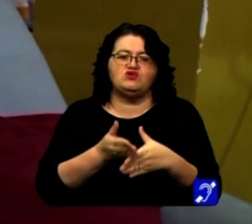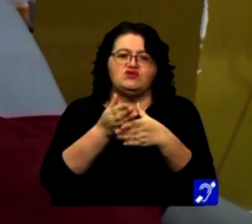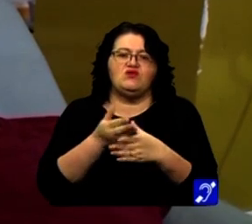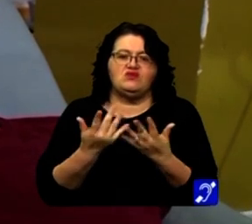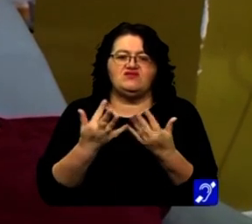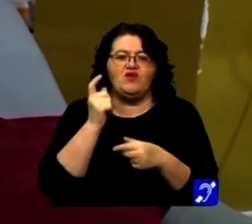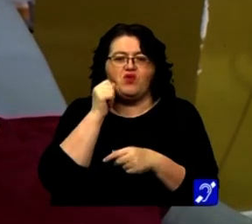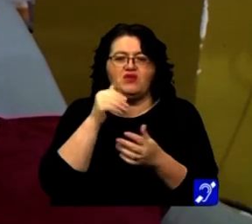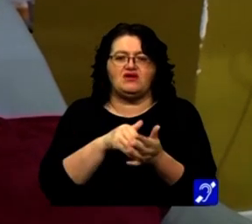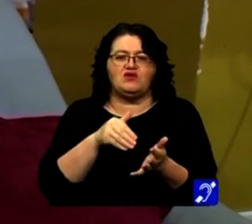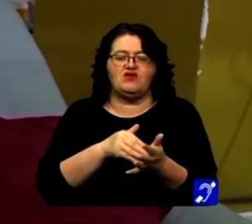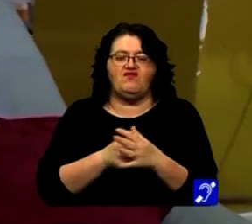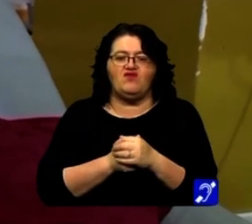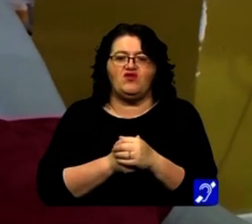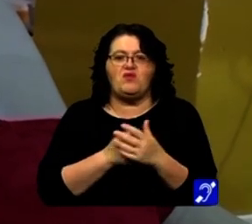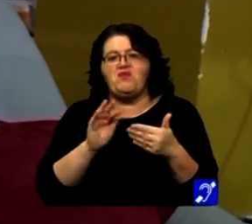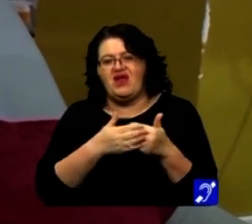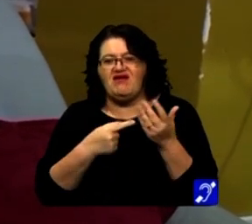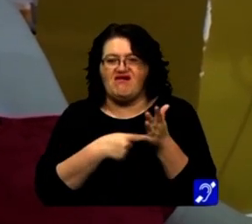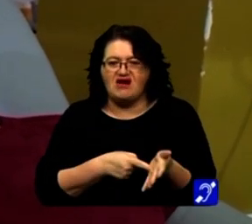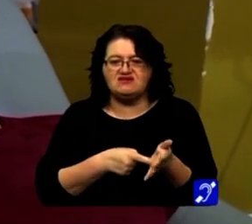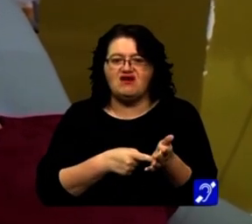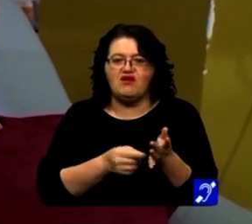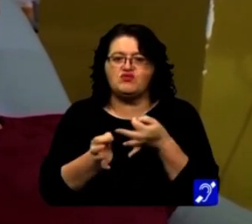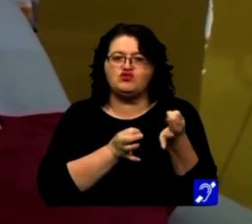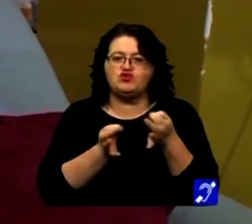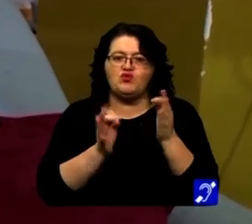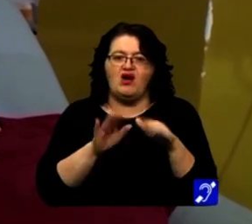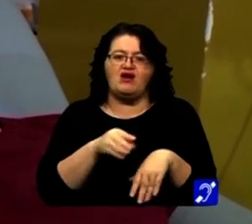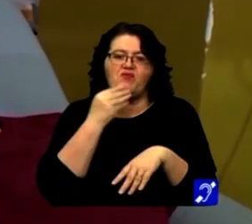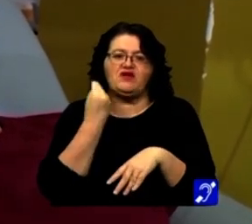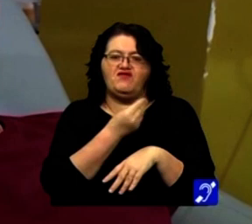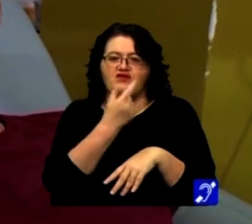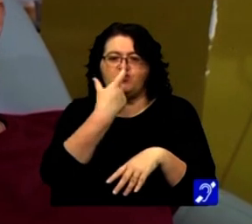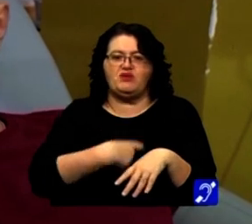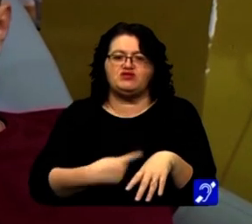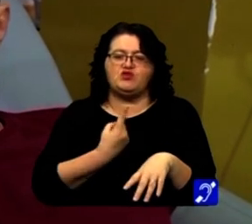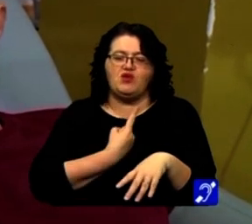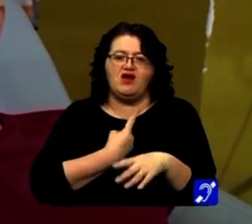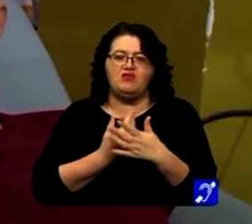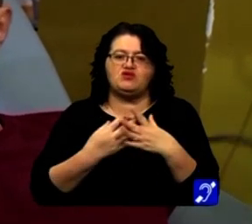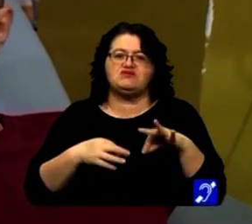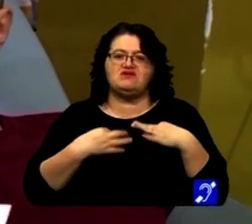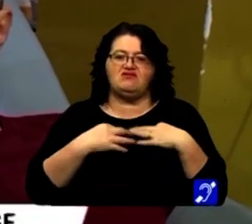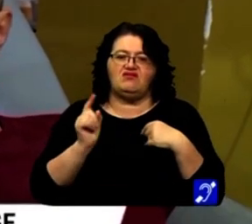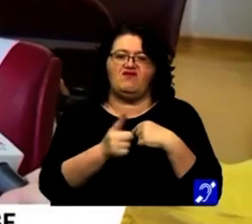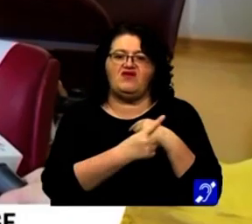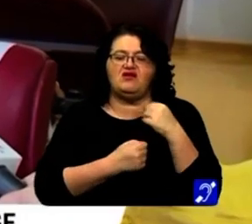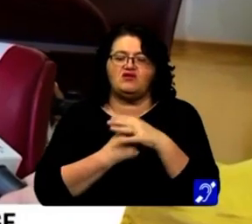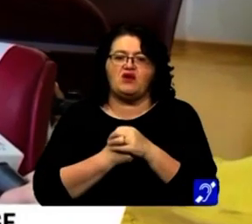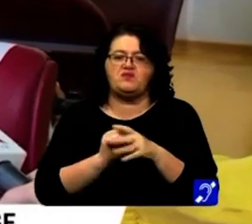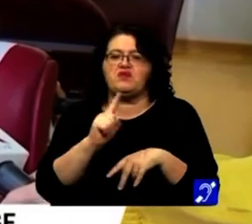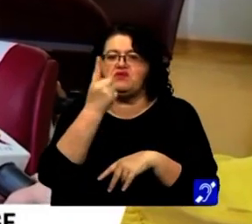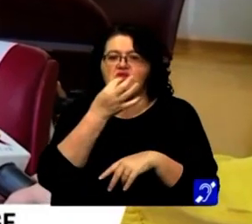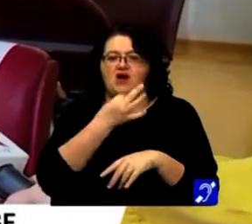niște oameni care chiar au nevoie. Pe lângă asta, procedura are și niște beneficii personale pentru sănătatea fiecăruia. În primul